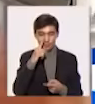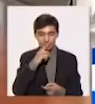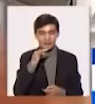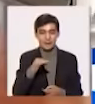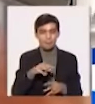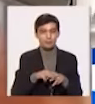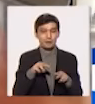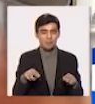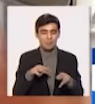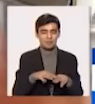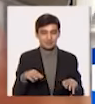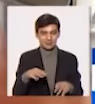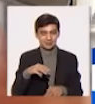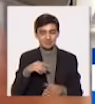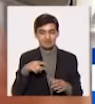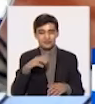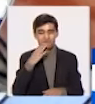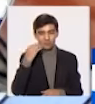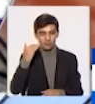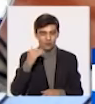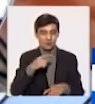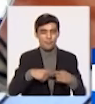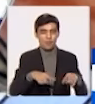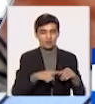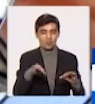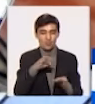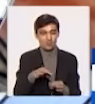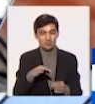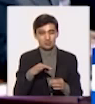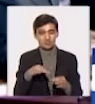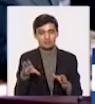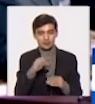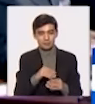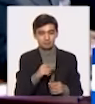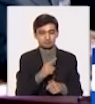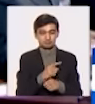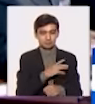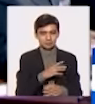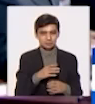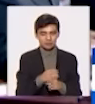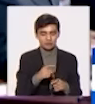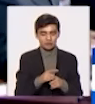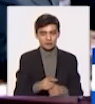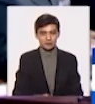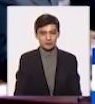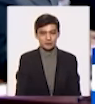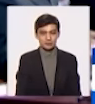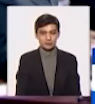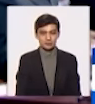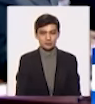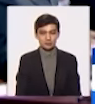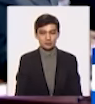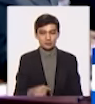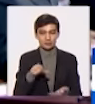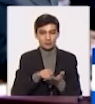премьер-министр ұлттық компаниялардың шетелдік валютаға байланысты операцияларына шектеу қойды. Ағымдағы міндеттемелерге